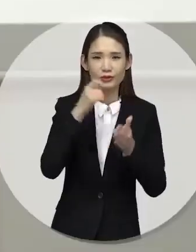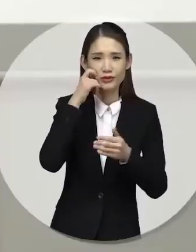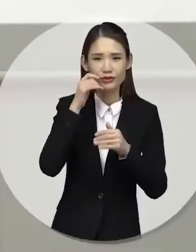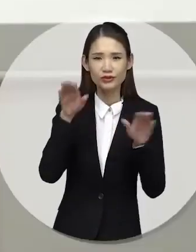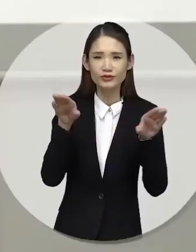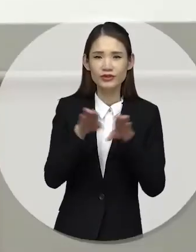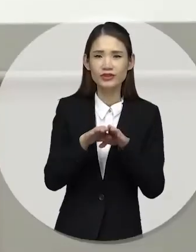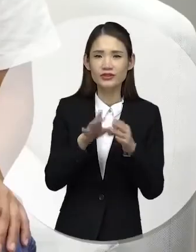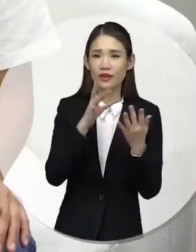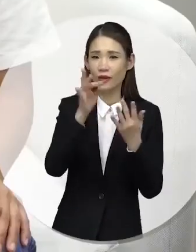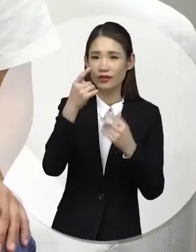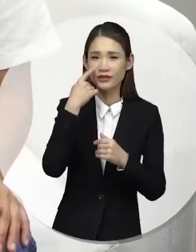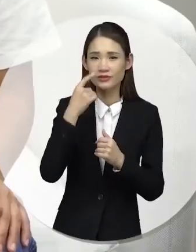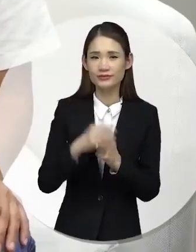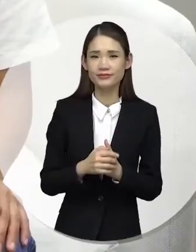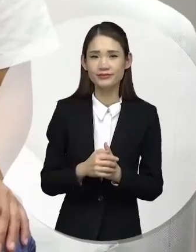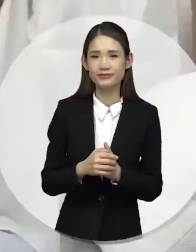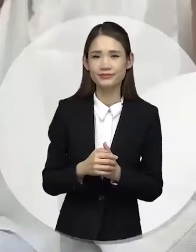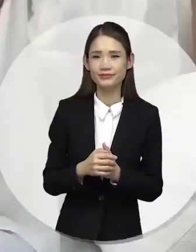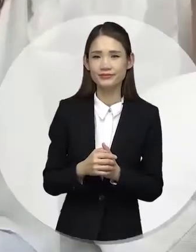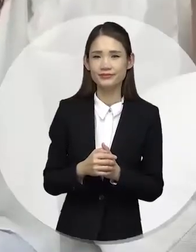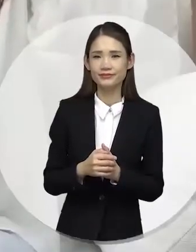생각했다니까요. 바로 선택해볼게요.